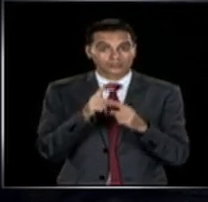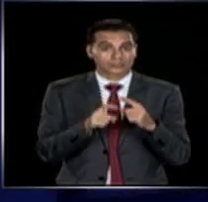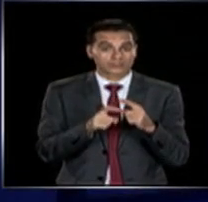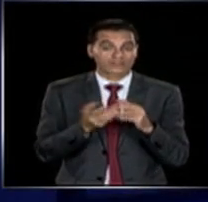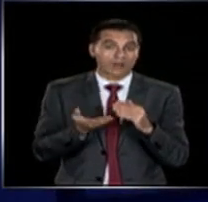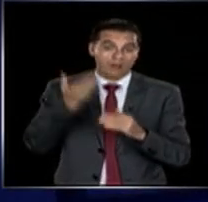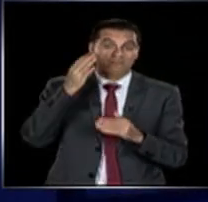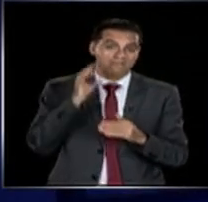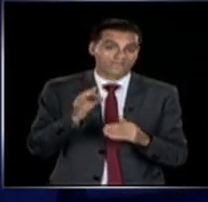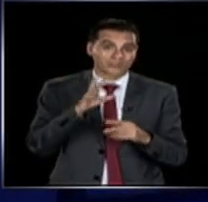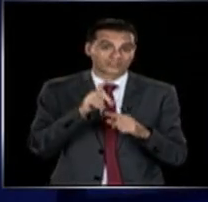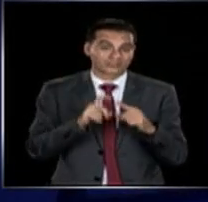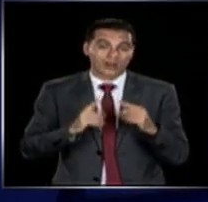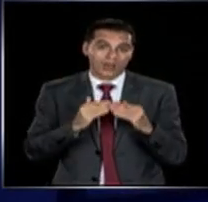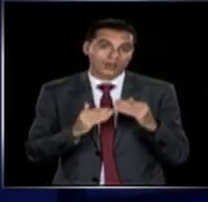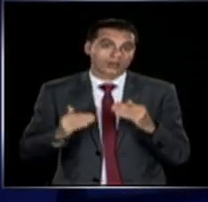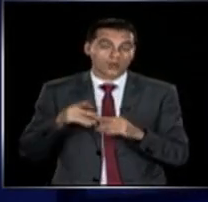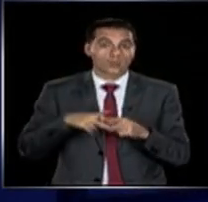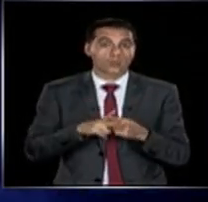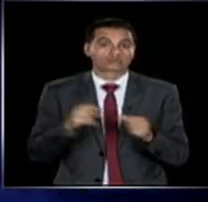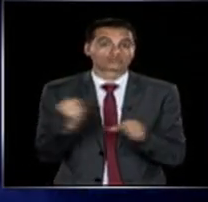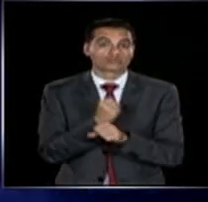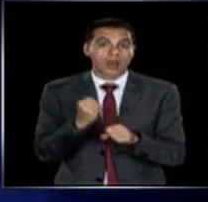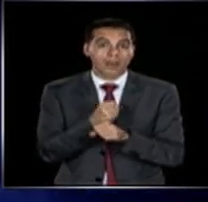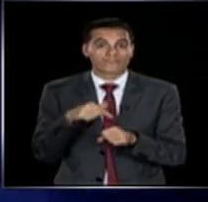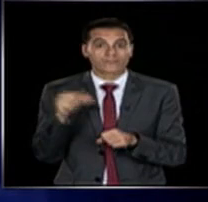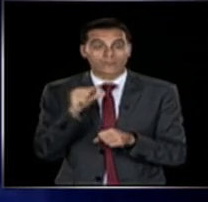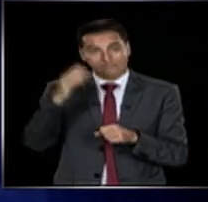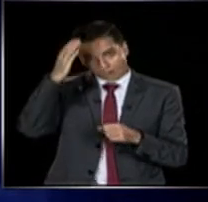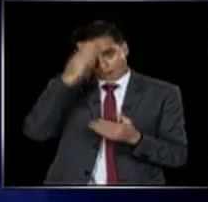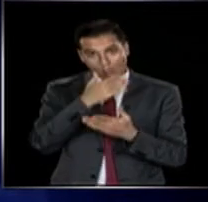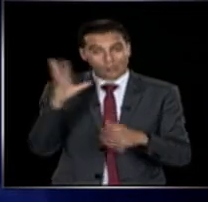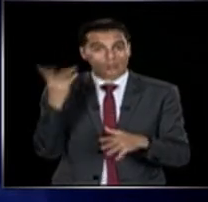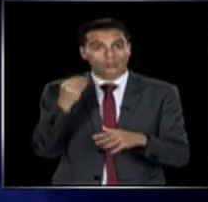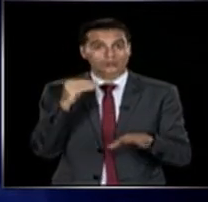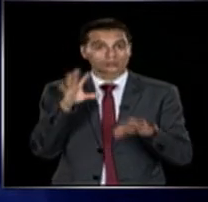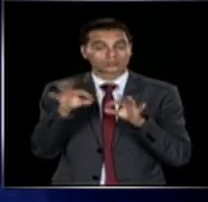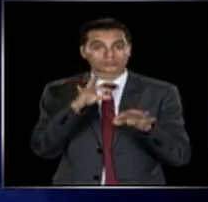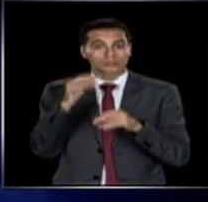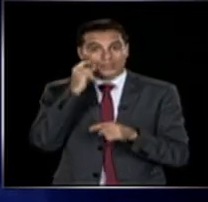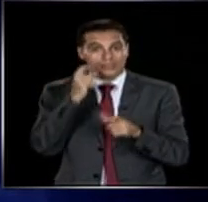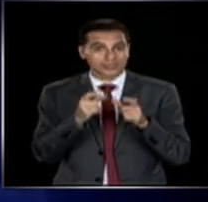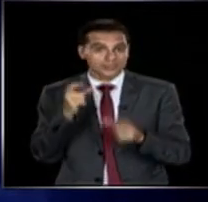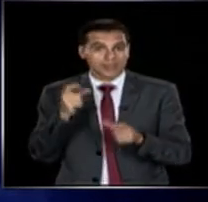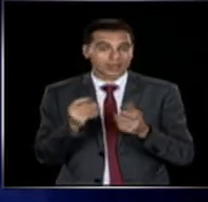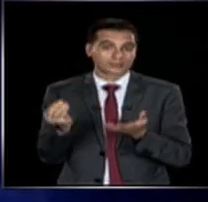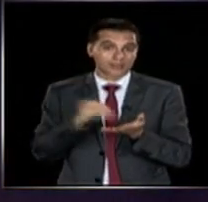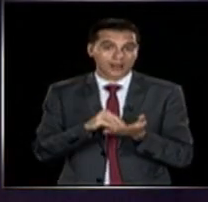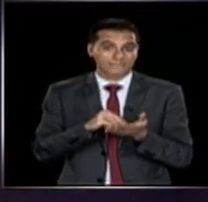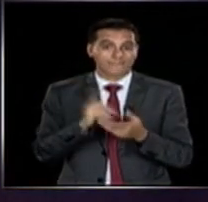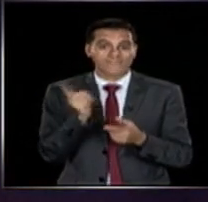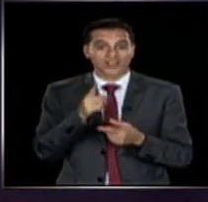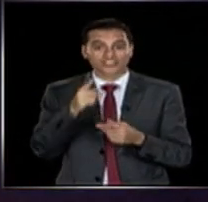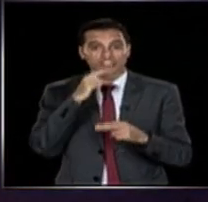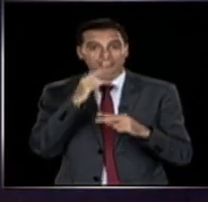احتياجاتهم. احنا لما ابتدينا في ورش العمل في برنامج العباقرة جبنا كل المتخصصين، لانه حضرتك ما ينفعش ان انت تتكلم بالنيابة عن